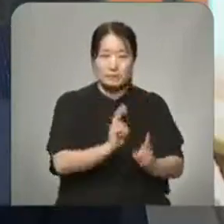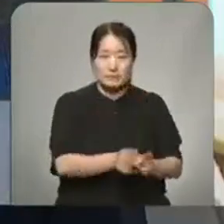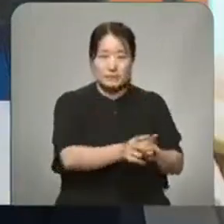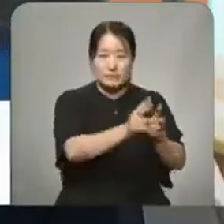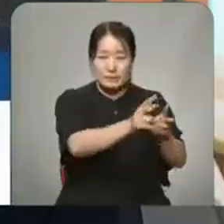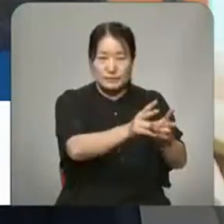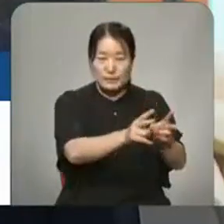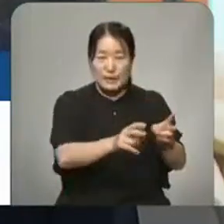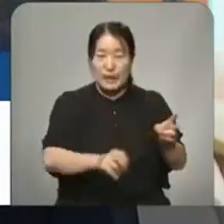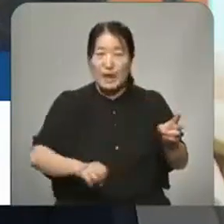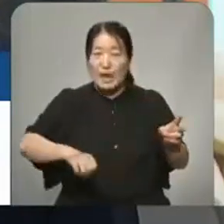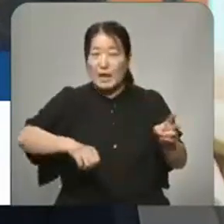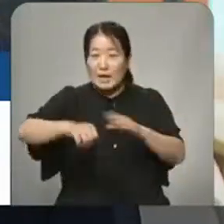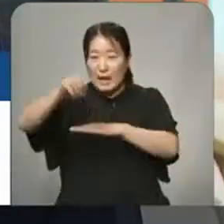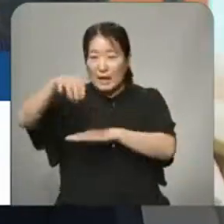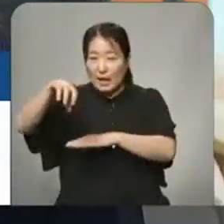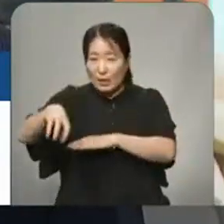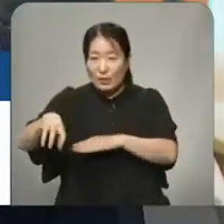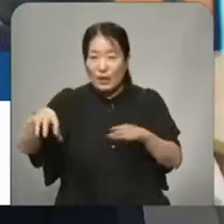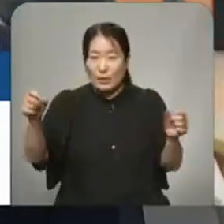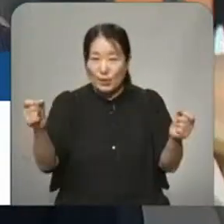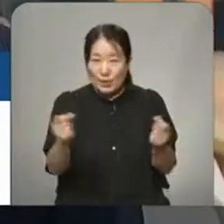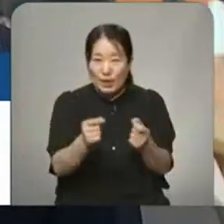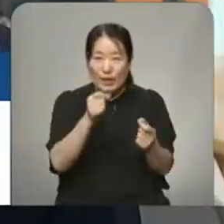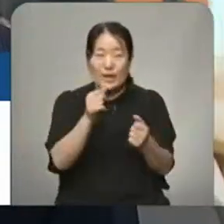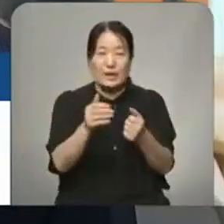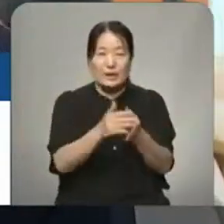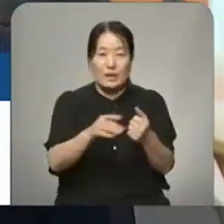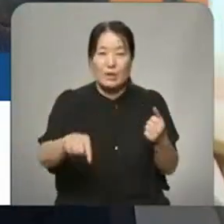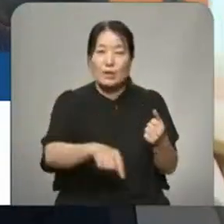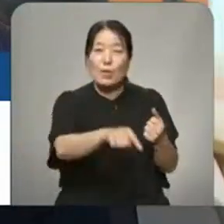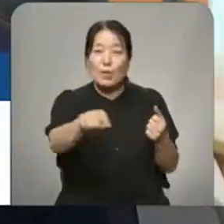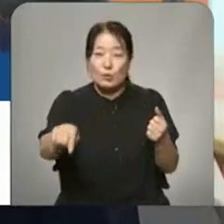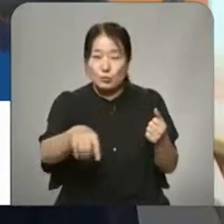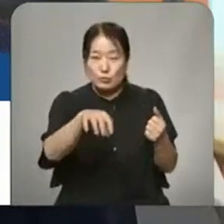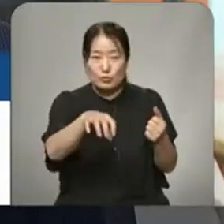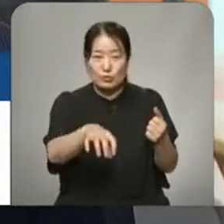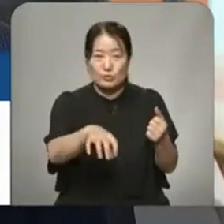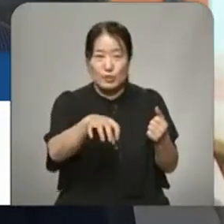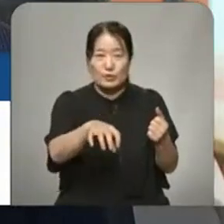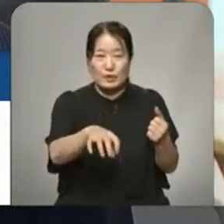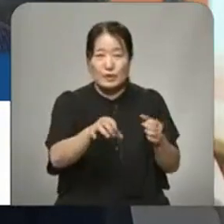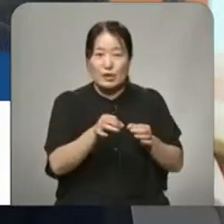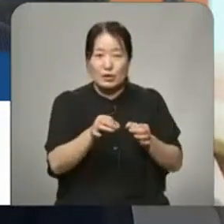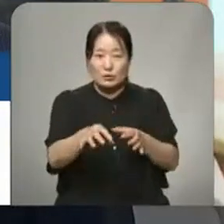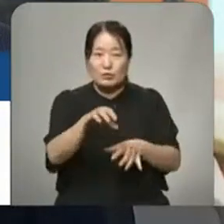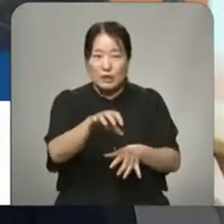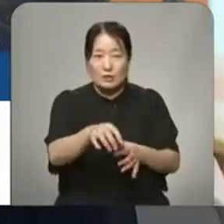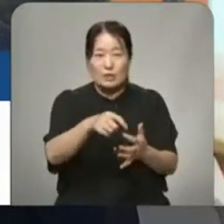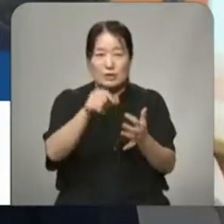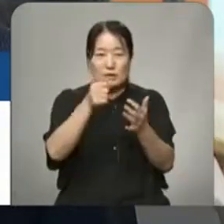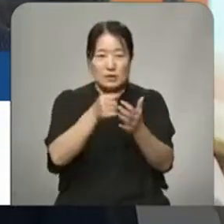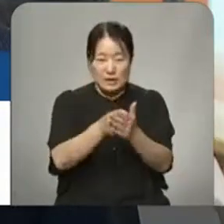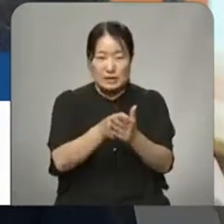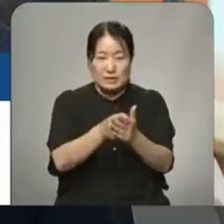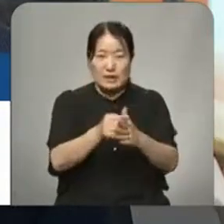저희 양양군 송암리 일원에 지금 와 있습니다. 그러면 그 일대 주변을 저희가 투자선도지구로 지정이 돼서